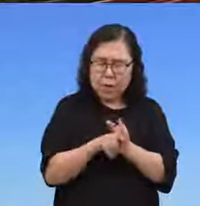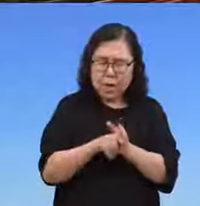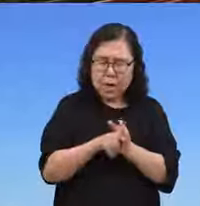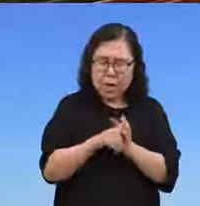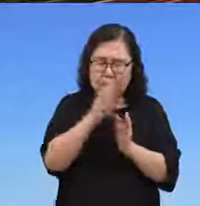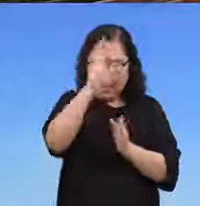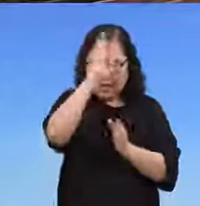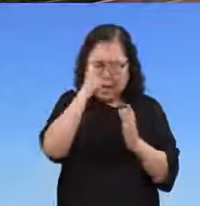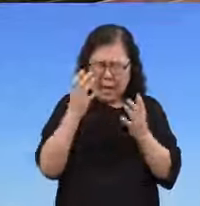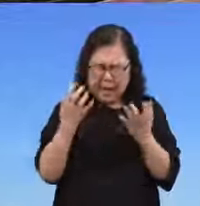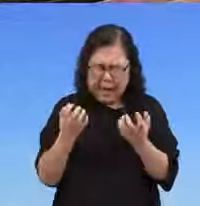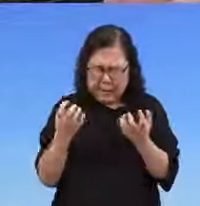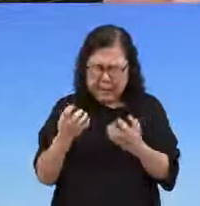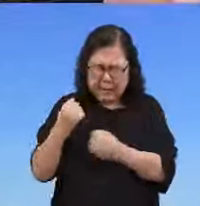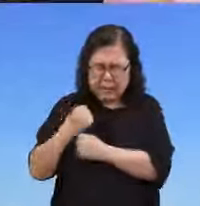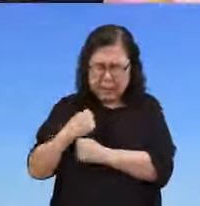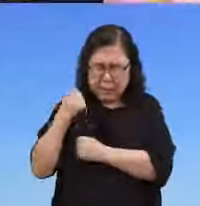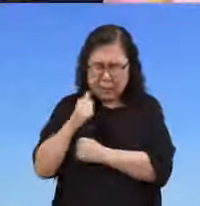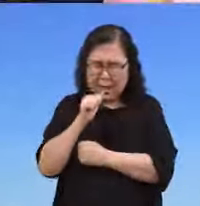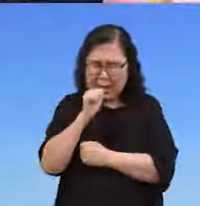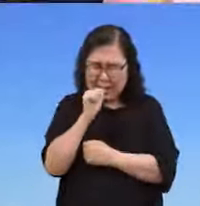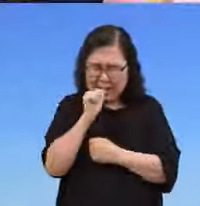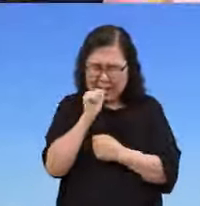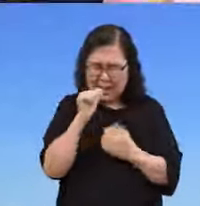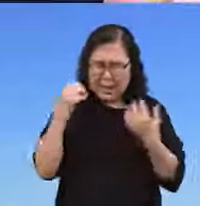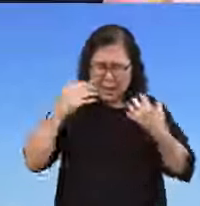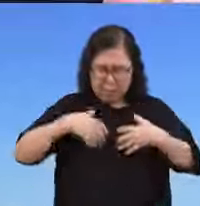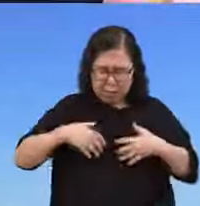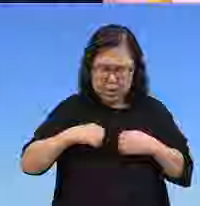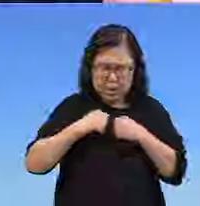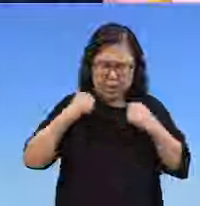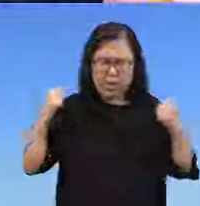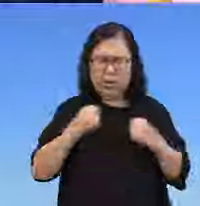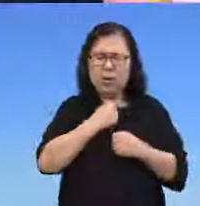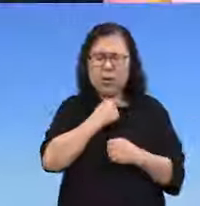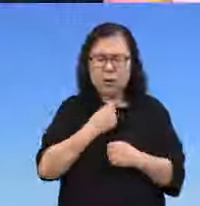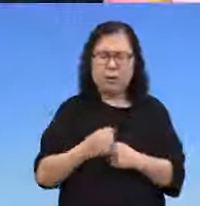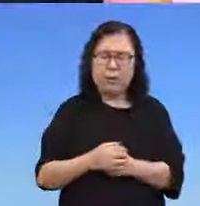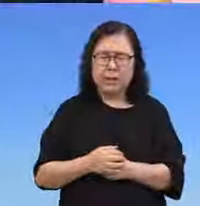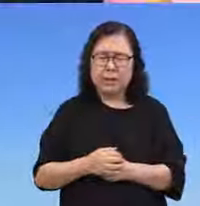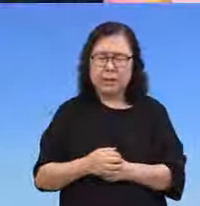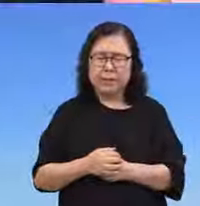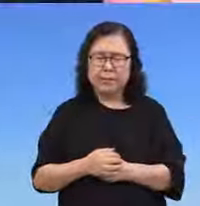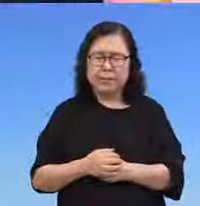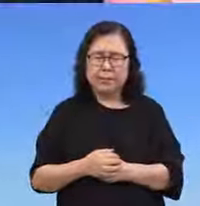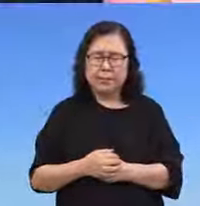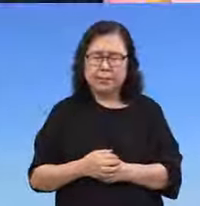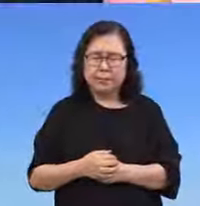나만 장군의 갑옷을 벗겨버리기를 원합니다. 하나님 아버지,